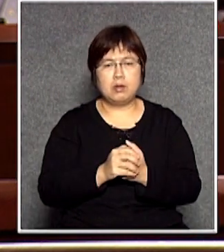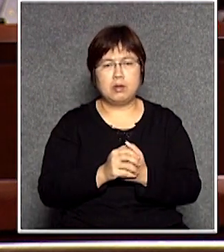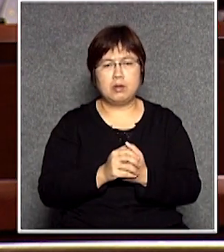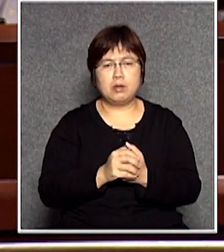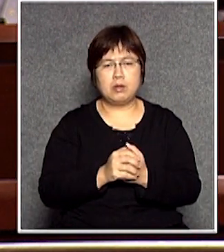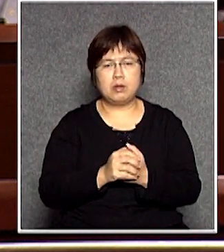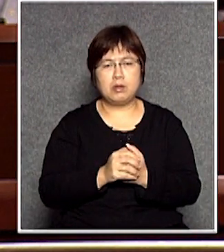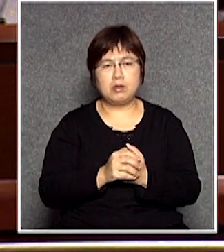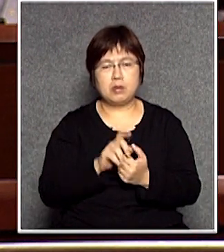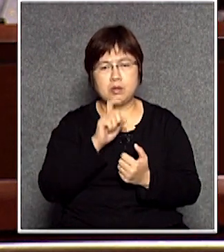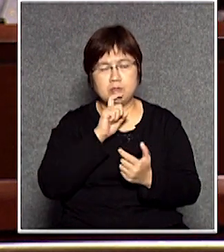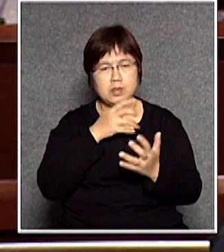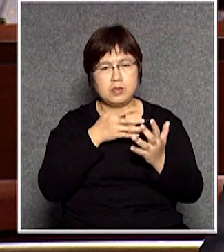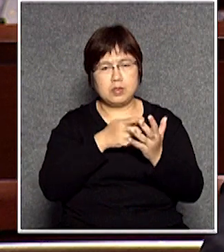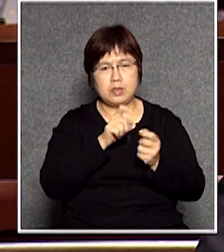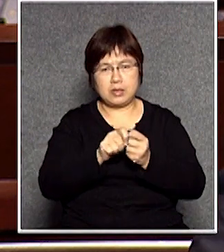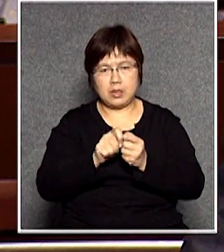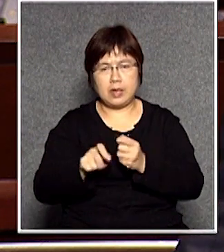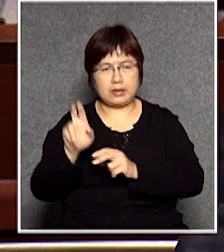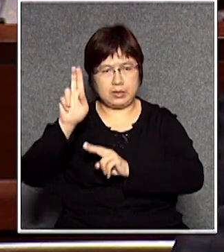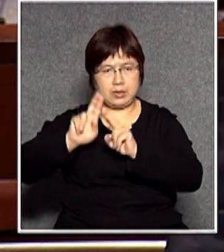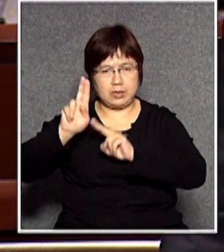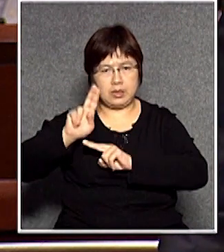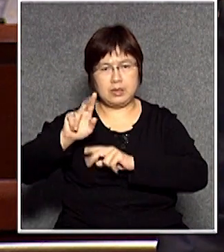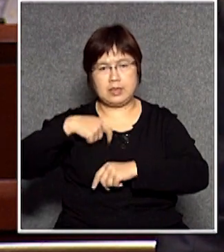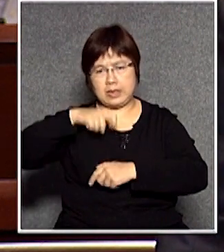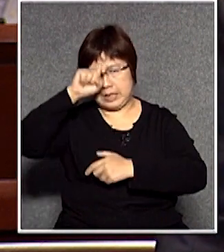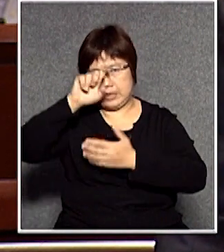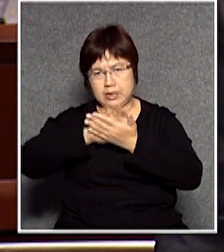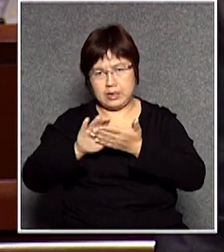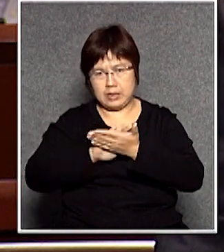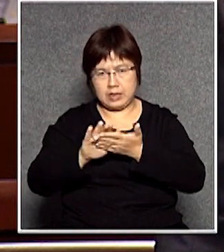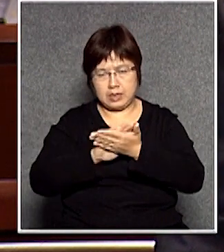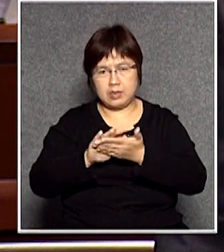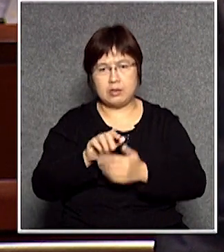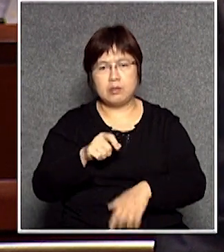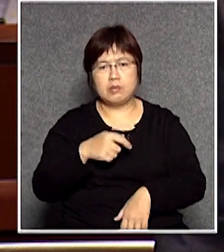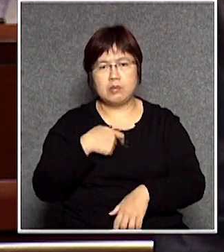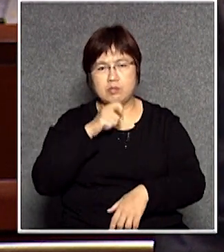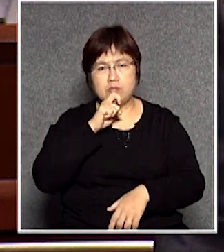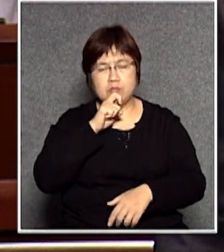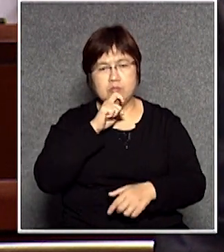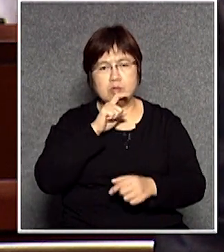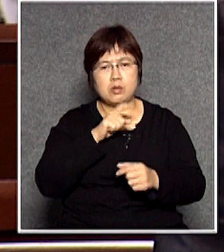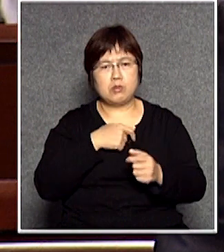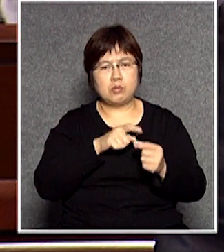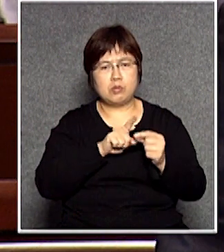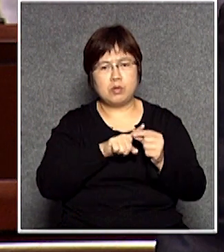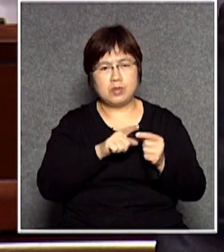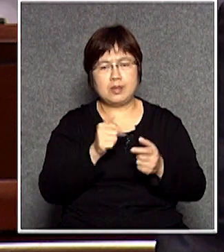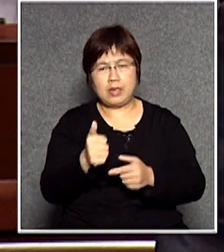說文解字裡面說，史記事者也，從又從詞中，中正